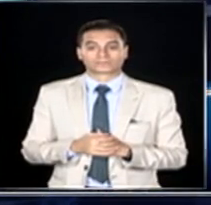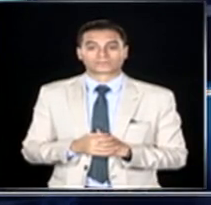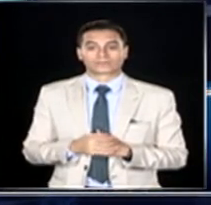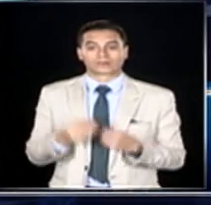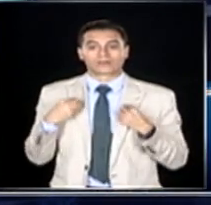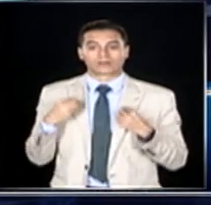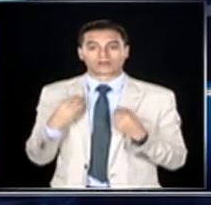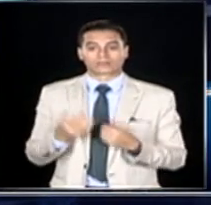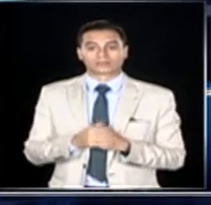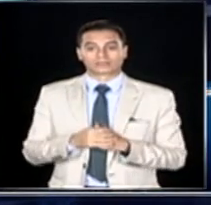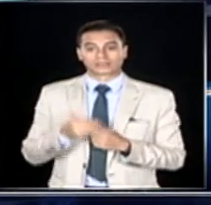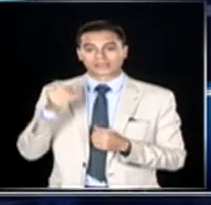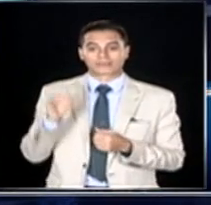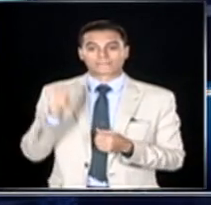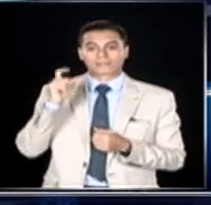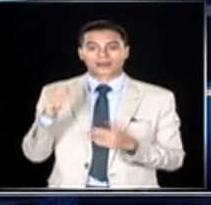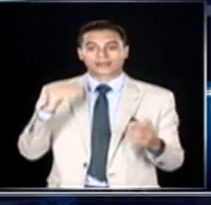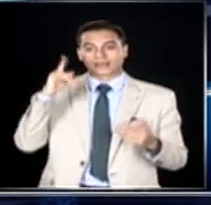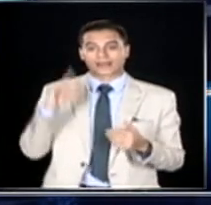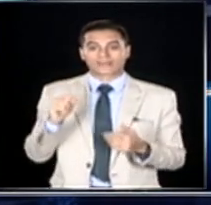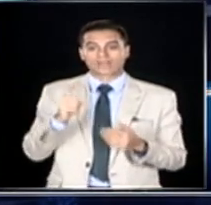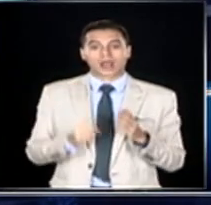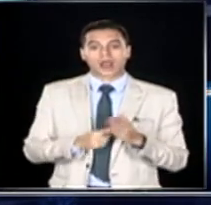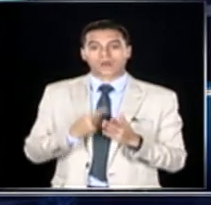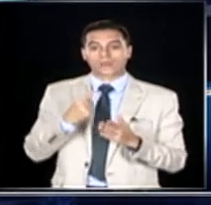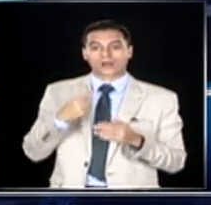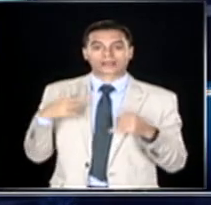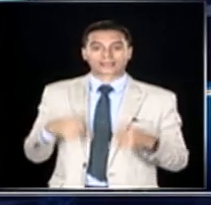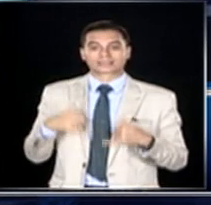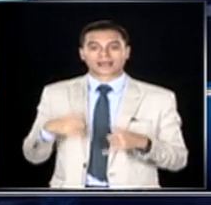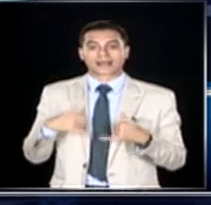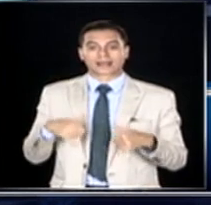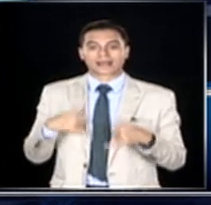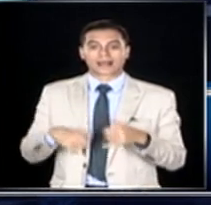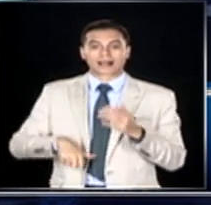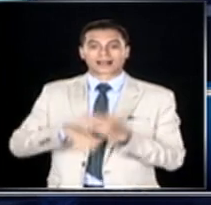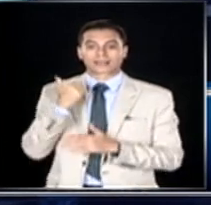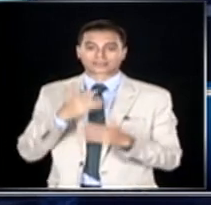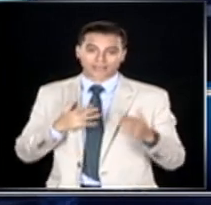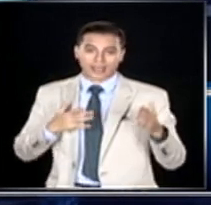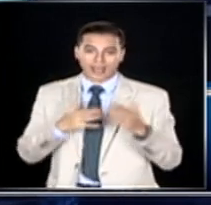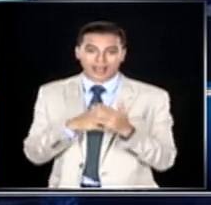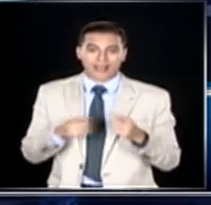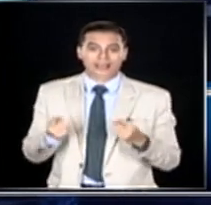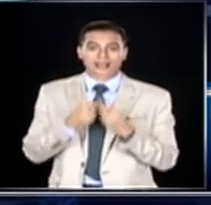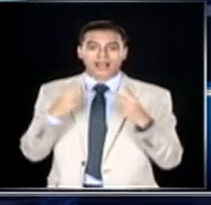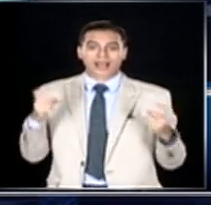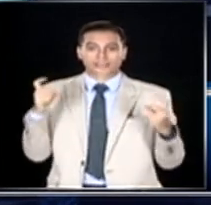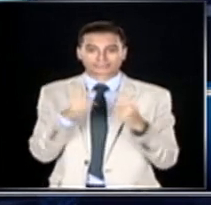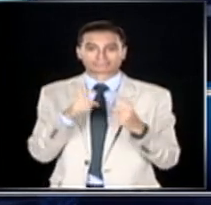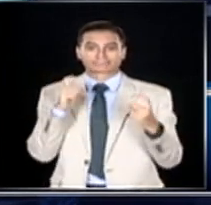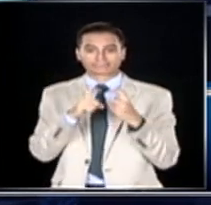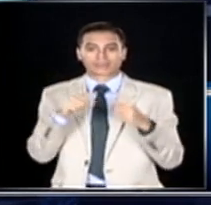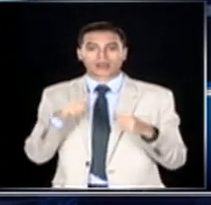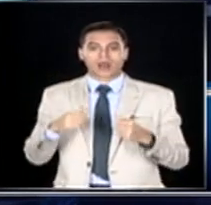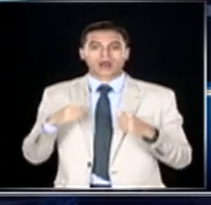رياضة. إيمان خليف هي أول جزائرية تصل إلى نهائي بطولة العالم بإحدى